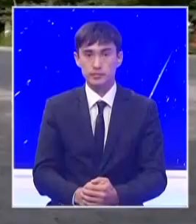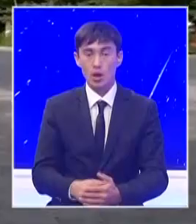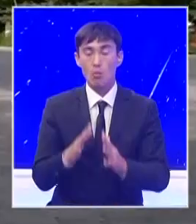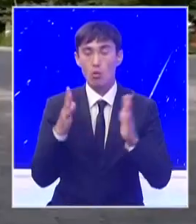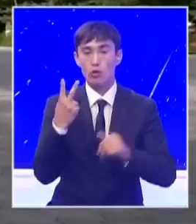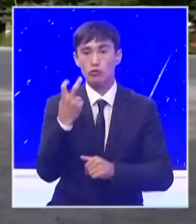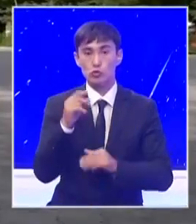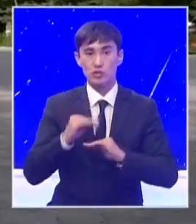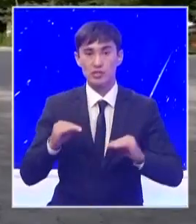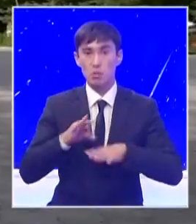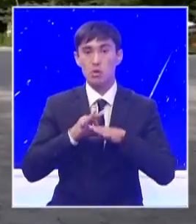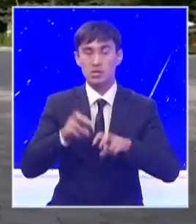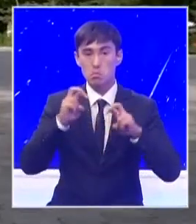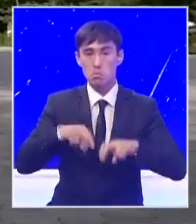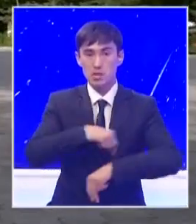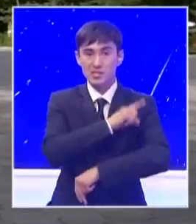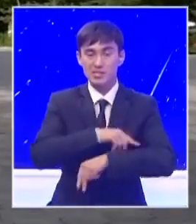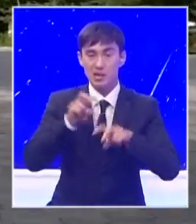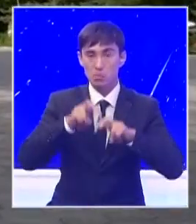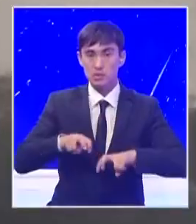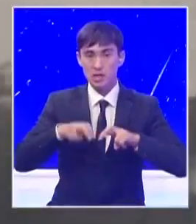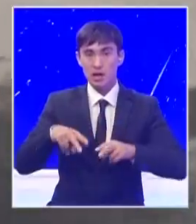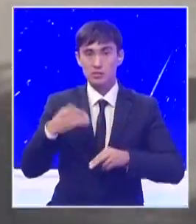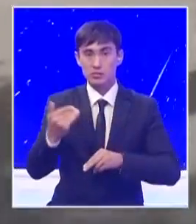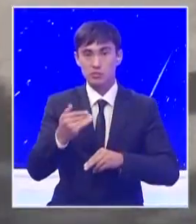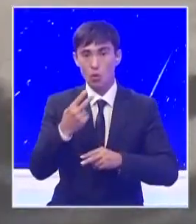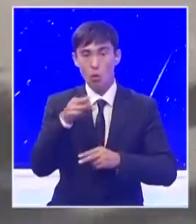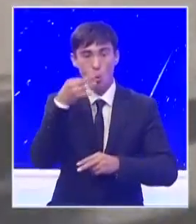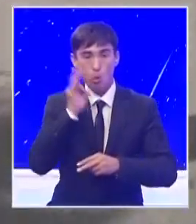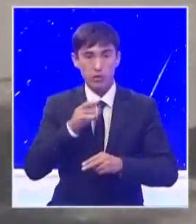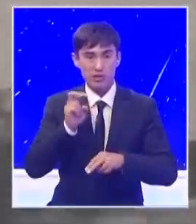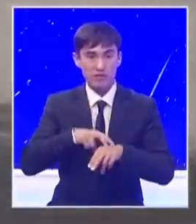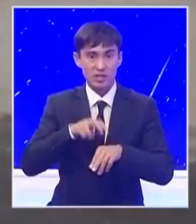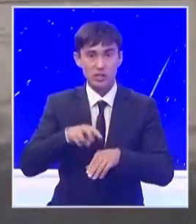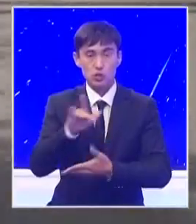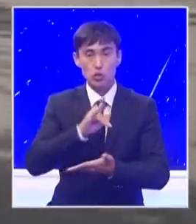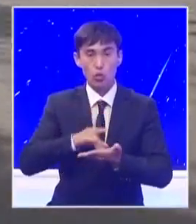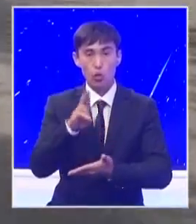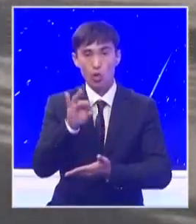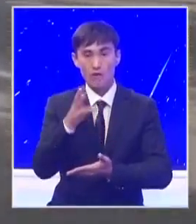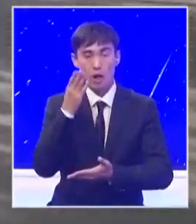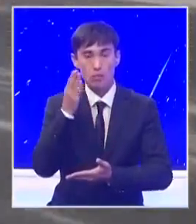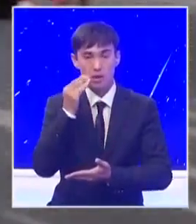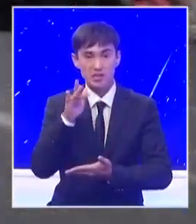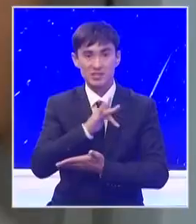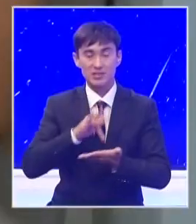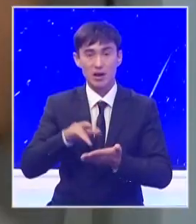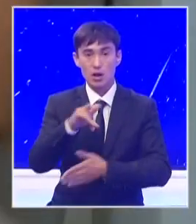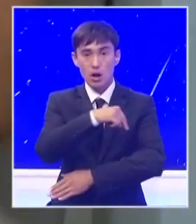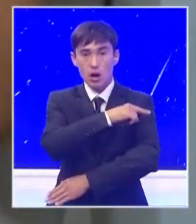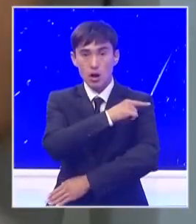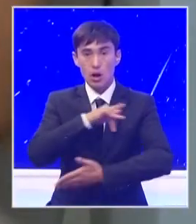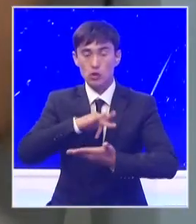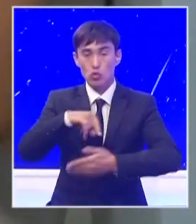Более 200 детей прошли медицинское обследование. Их осмотрели опытные врачи из Кунаева и Алматы. В центральной городской